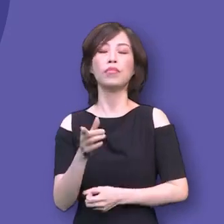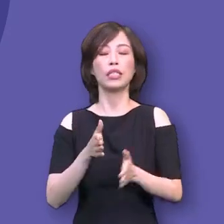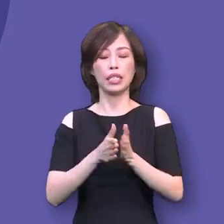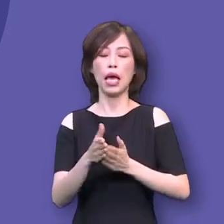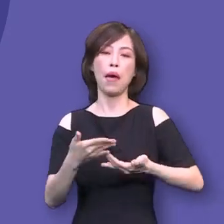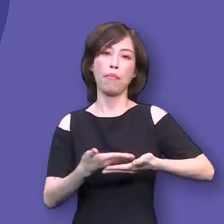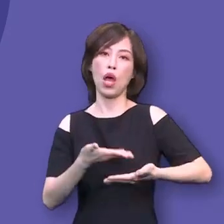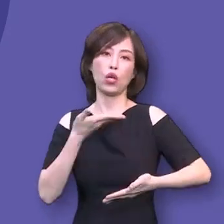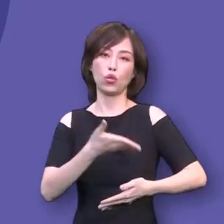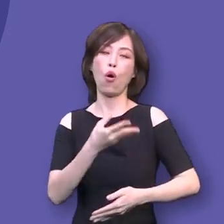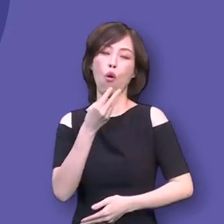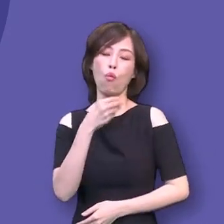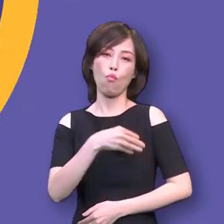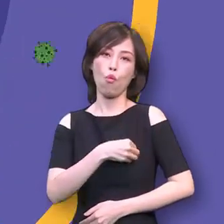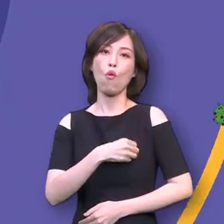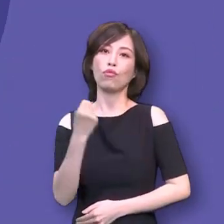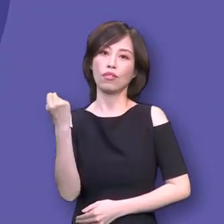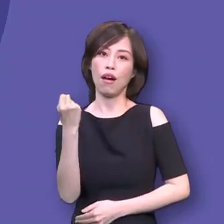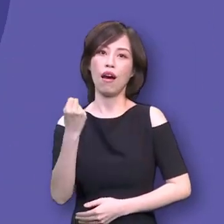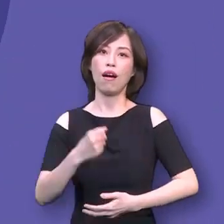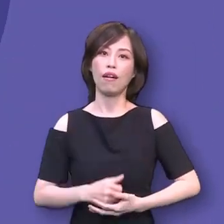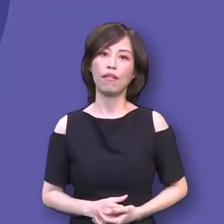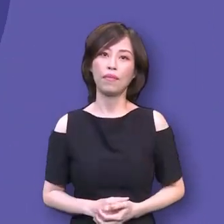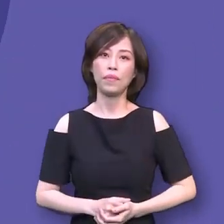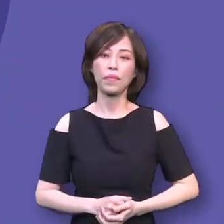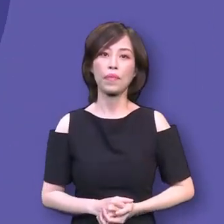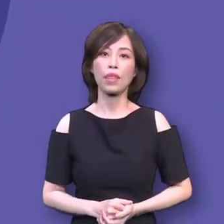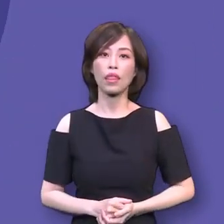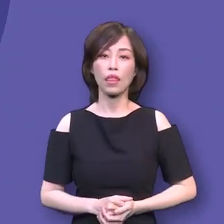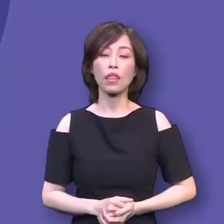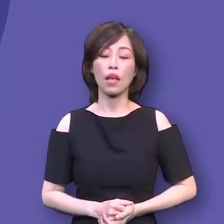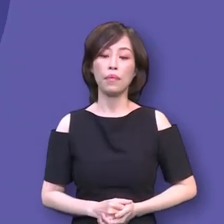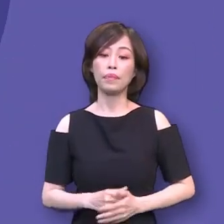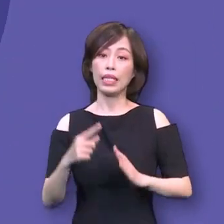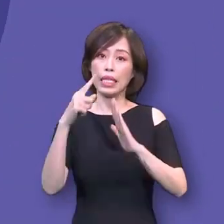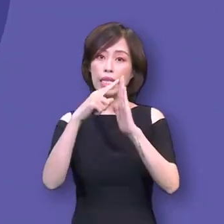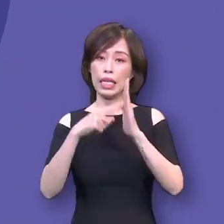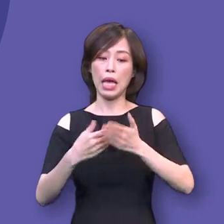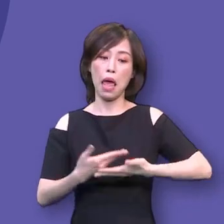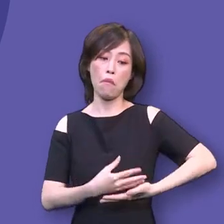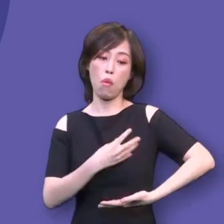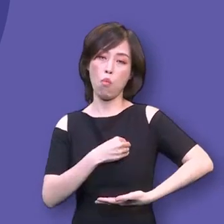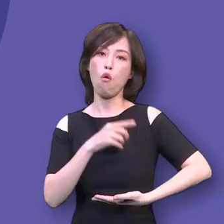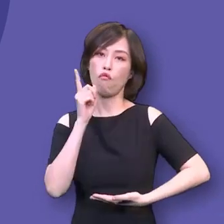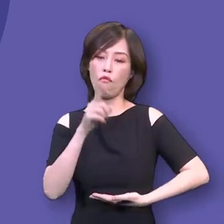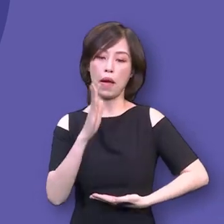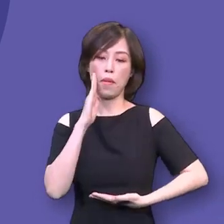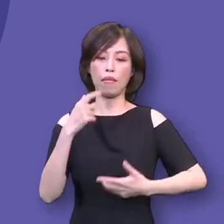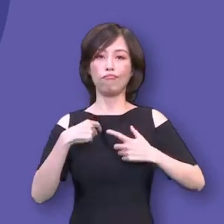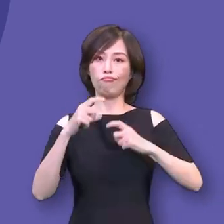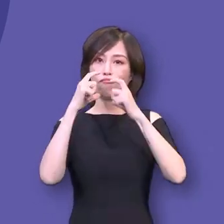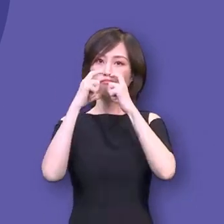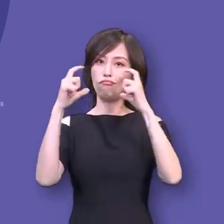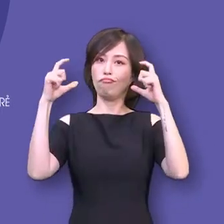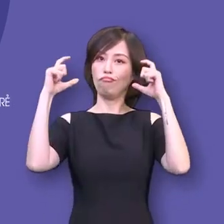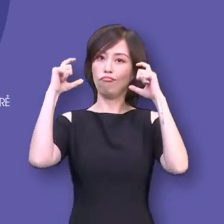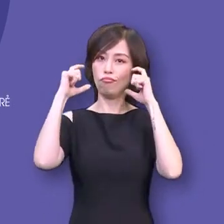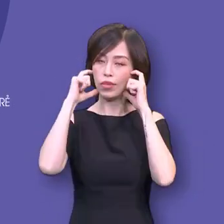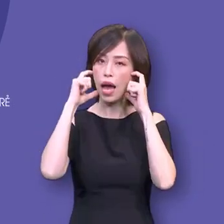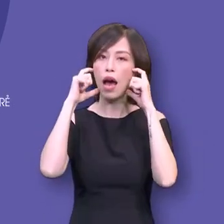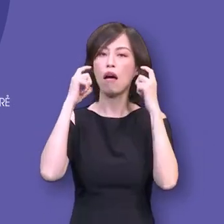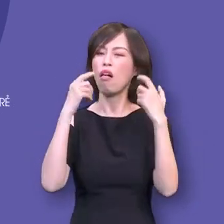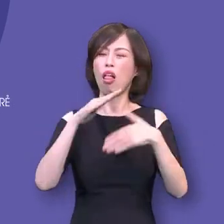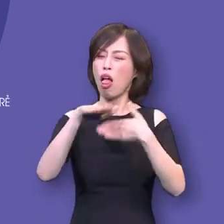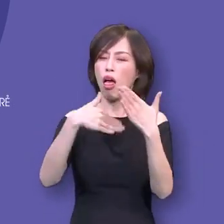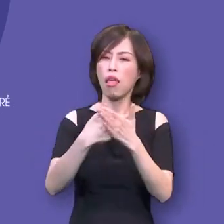là cách tốt nhất và an toàn cho trẻ. Khi cho con bú, bà mẹ cần thực hiện đeo khẩu trang đúng cách khi cho con bú và bất kỳ